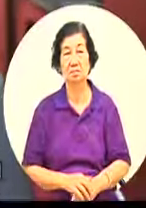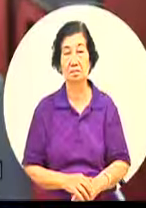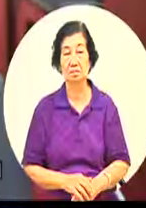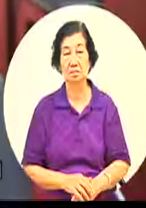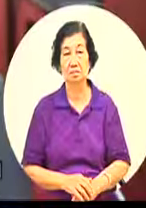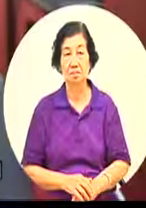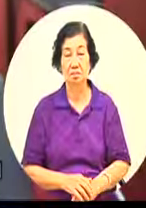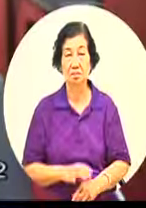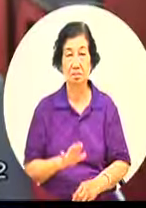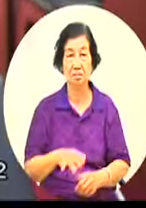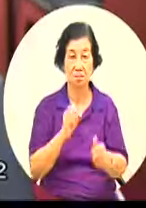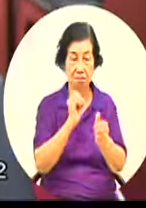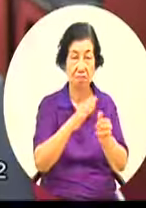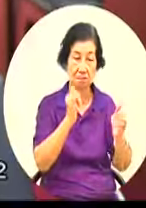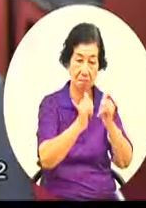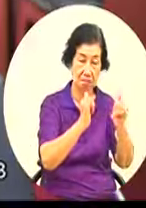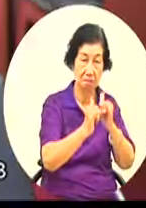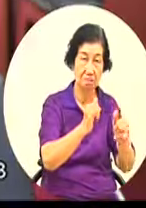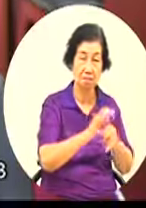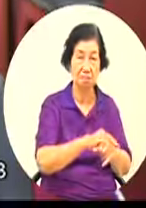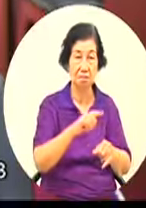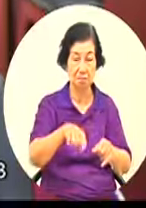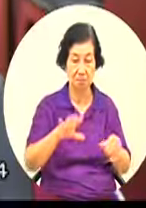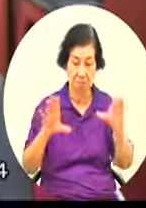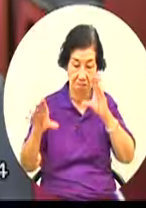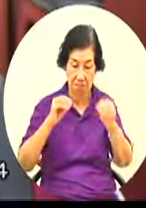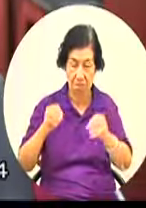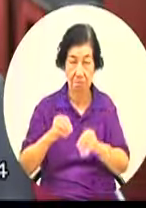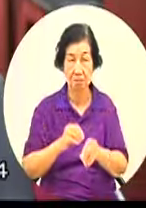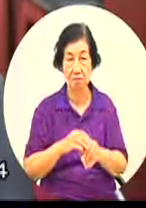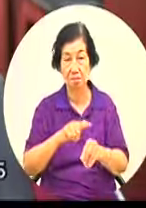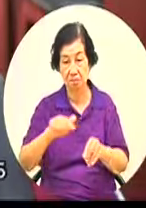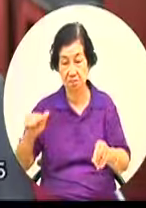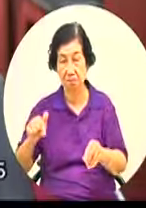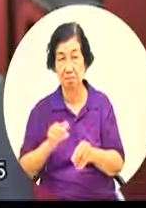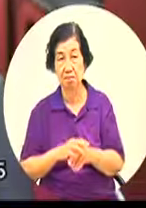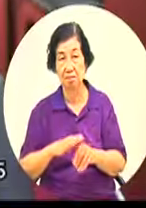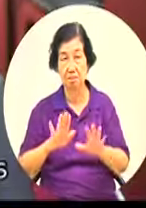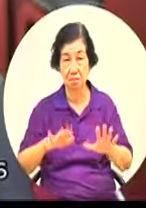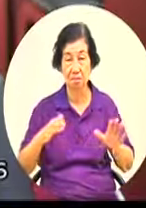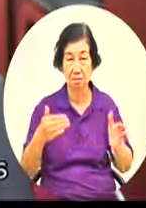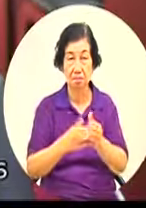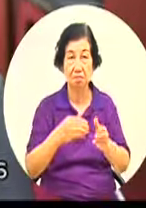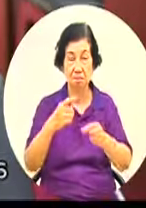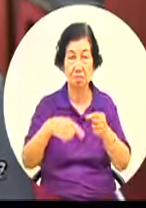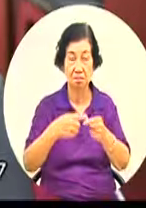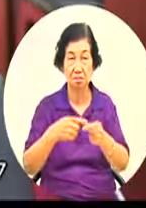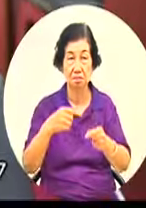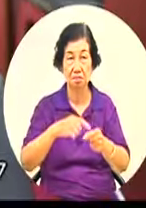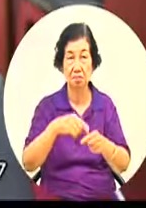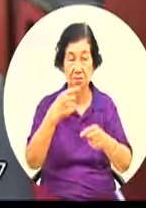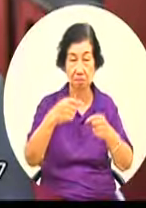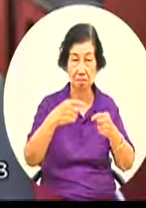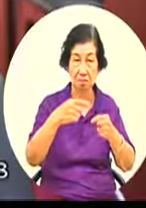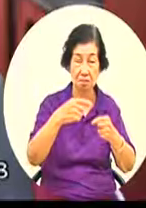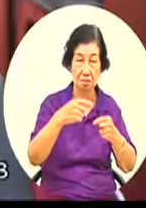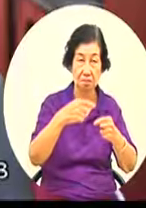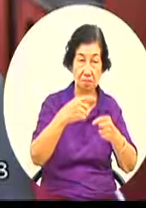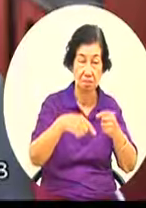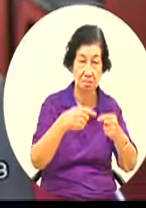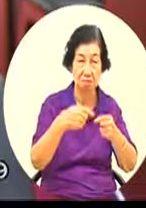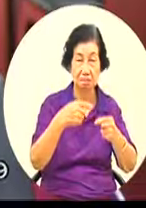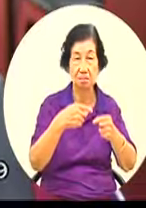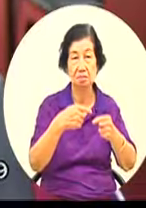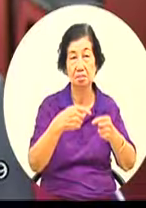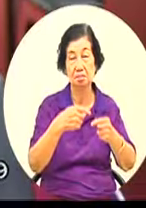市民朋友报告，就我们手上拿到的资料，到今年哦，都是减班的，每一个学校，这10几个学校都是